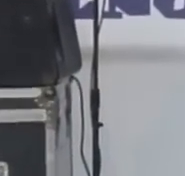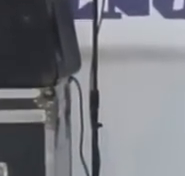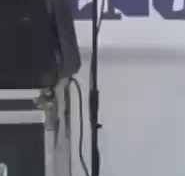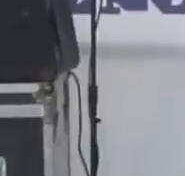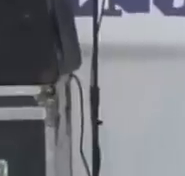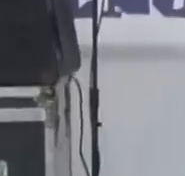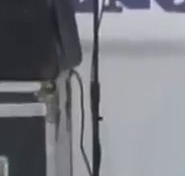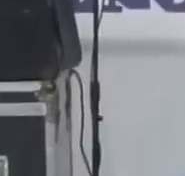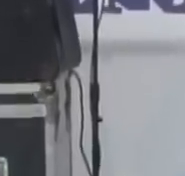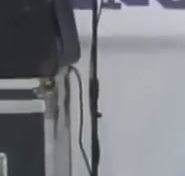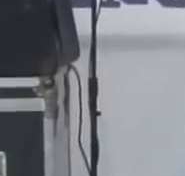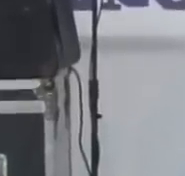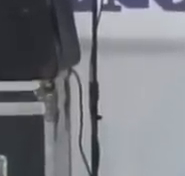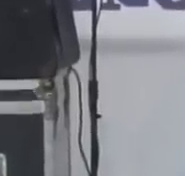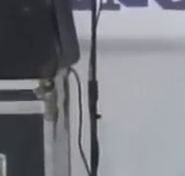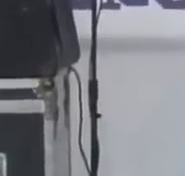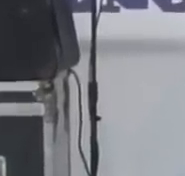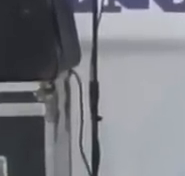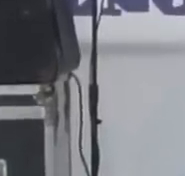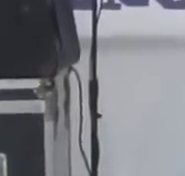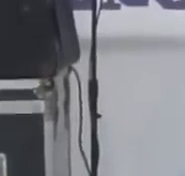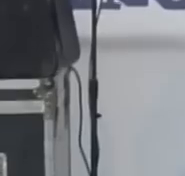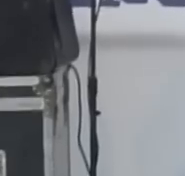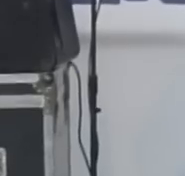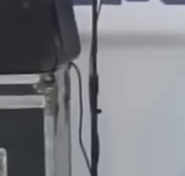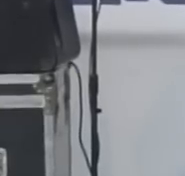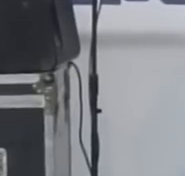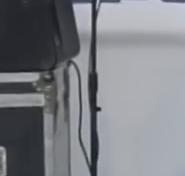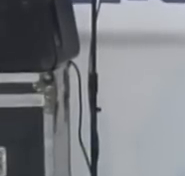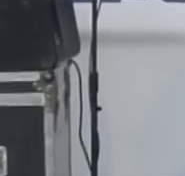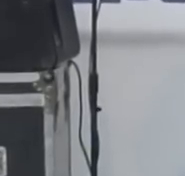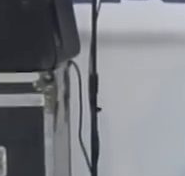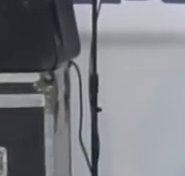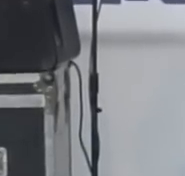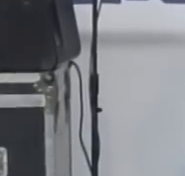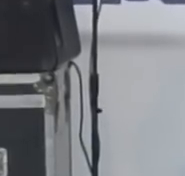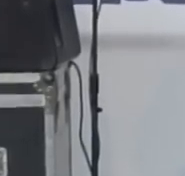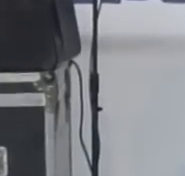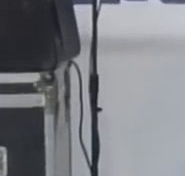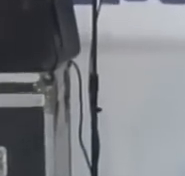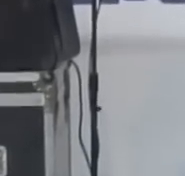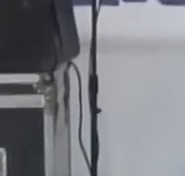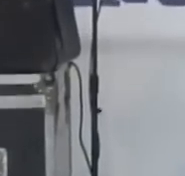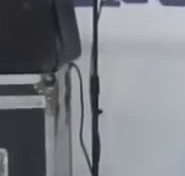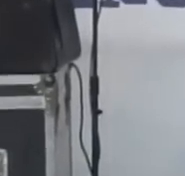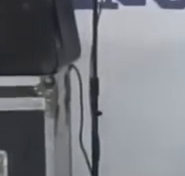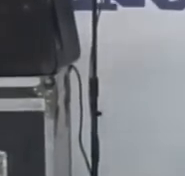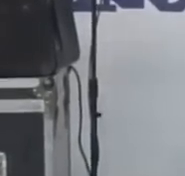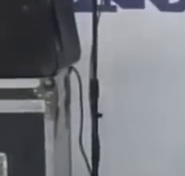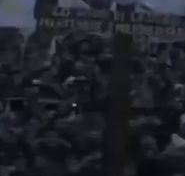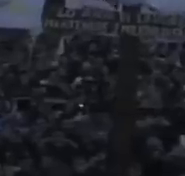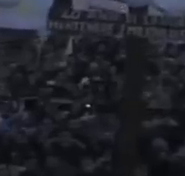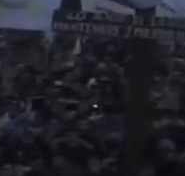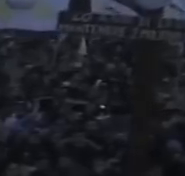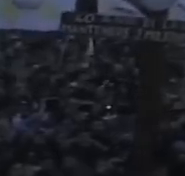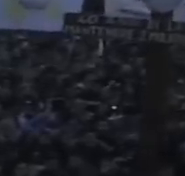siamo in una piazza storica. Siamo in una piazza che si chiama Vittoria, non è un caso. Non è un